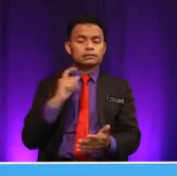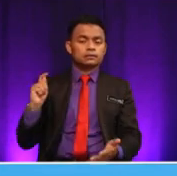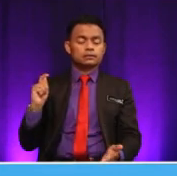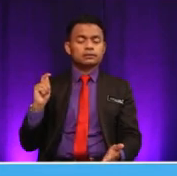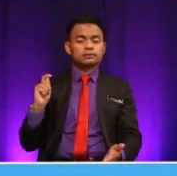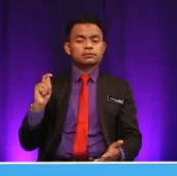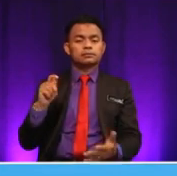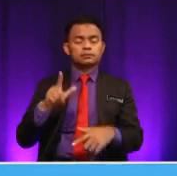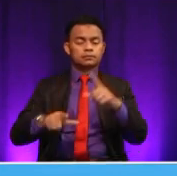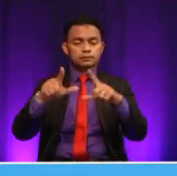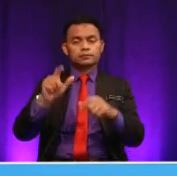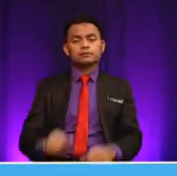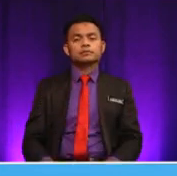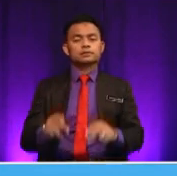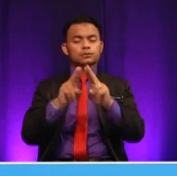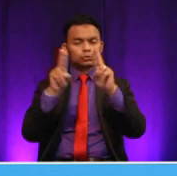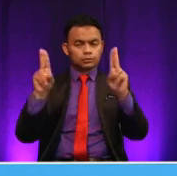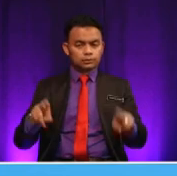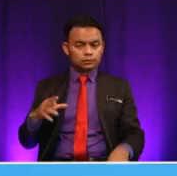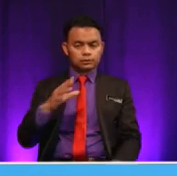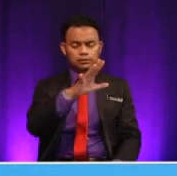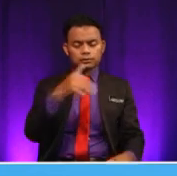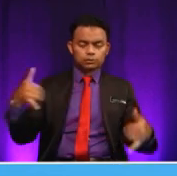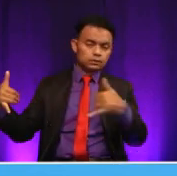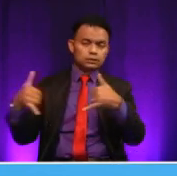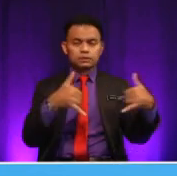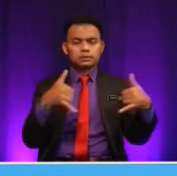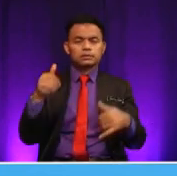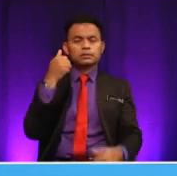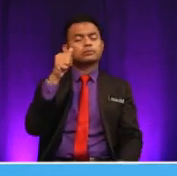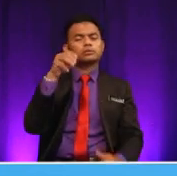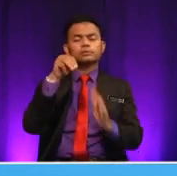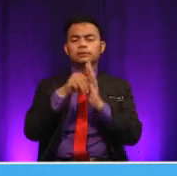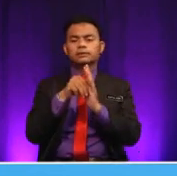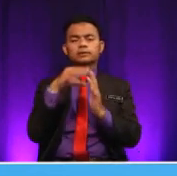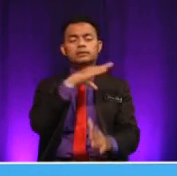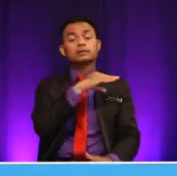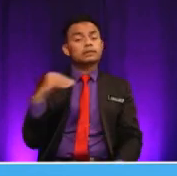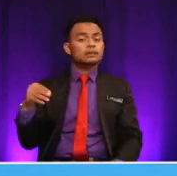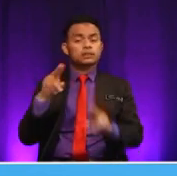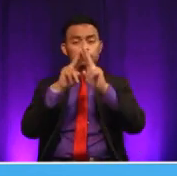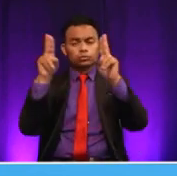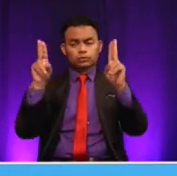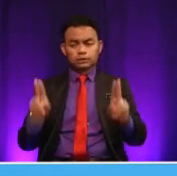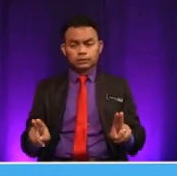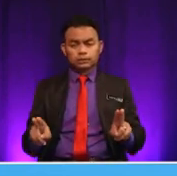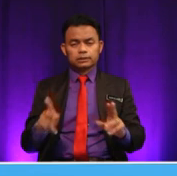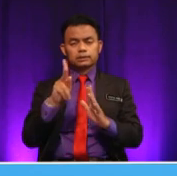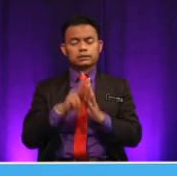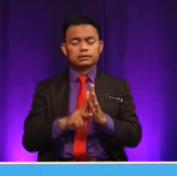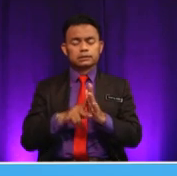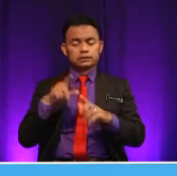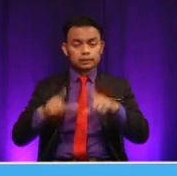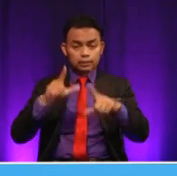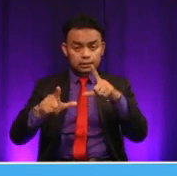adalah lari ulangan 10 m dan ujian ketangkasan irines Oke kita